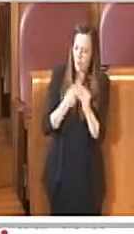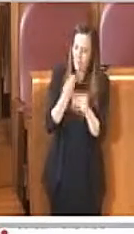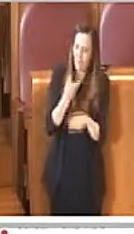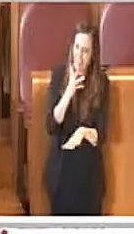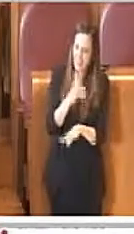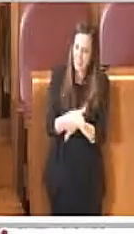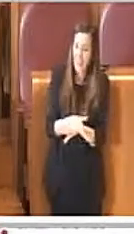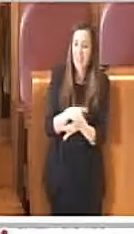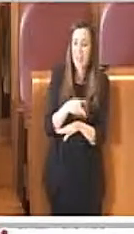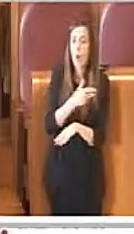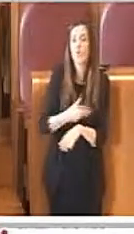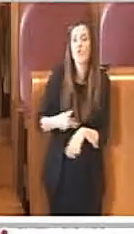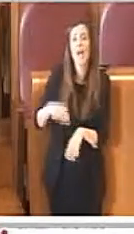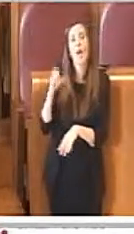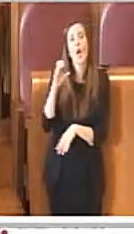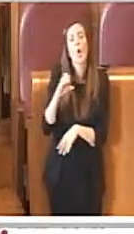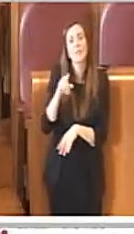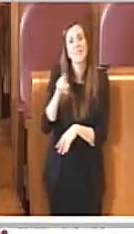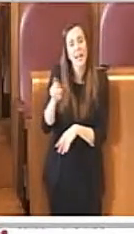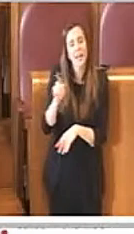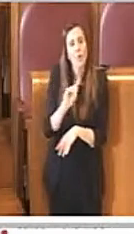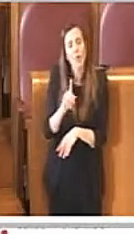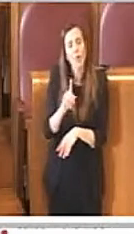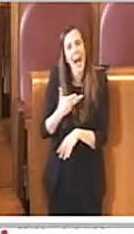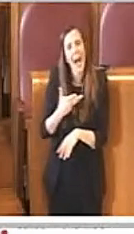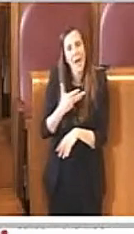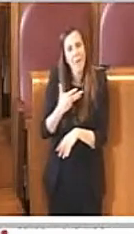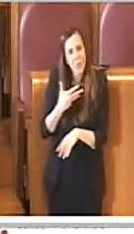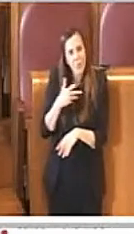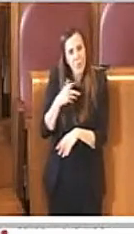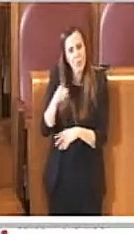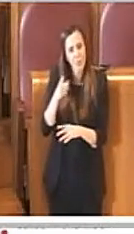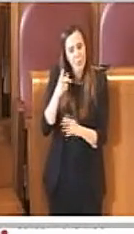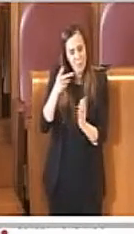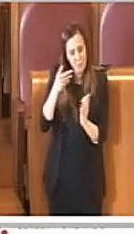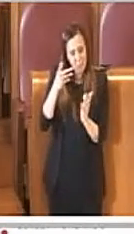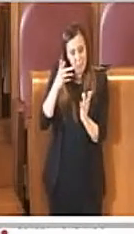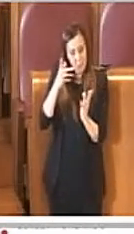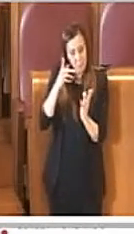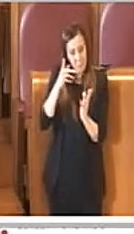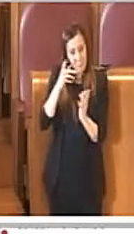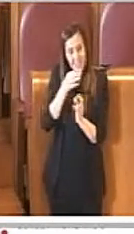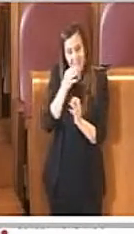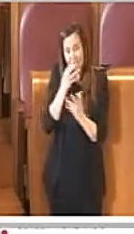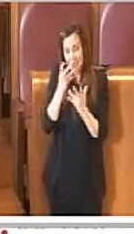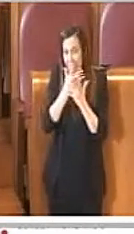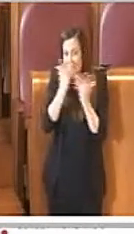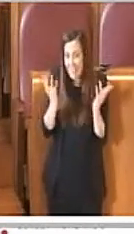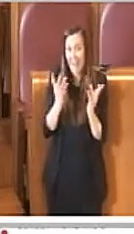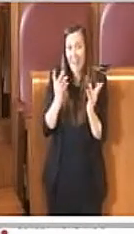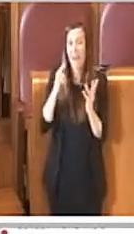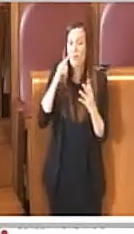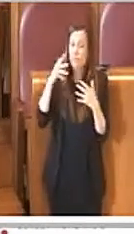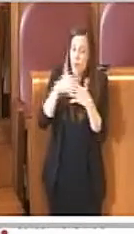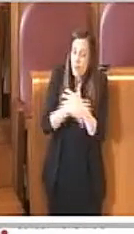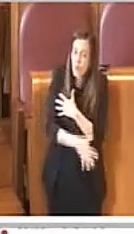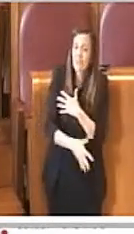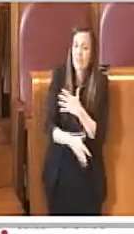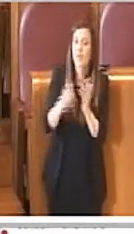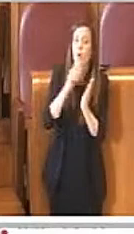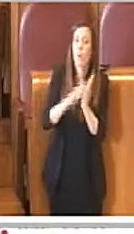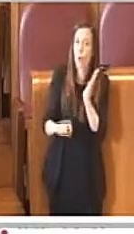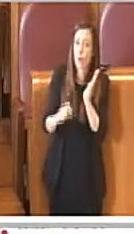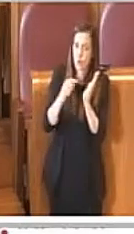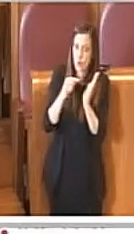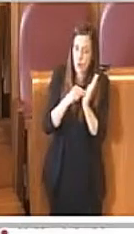consigliere Corsetti, che probabilmente non ha avuto il tempo di entrare nel merito della mozione, non è corretto, nel senso